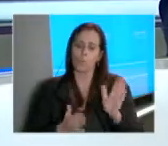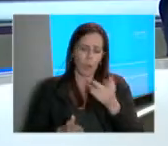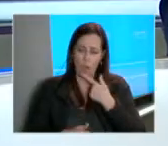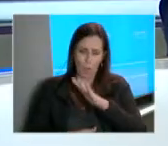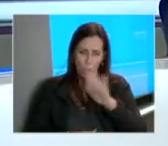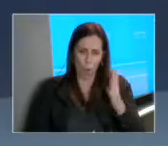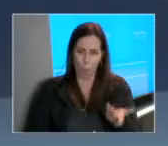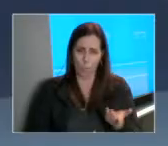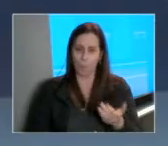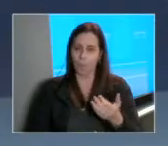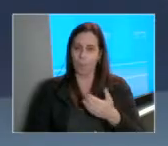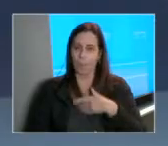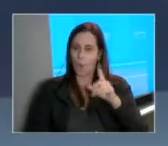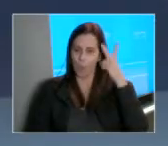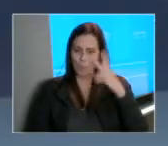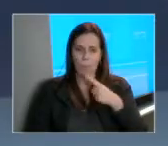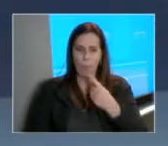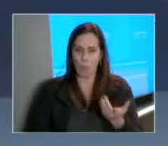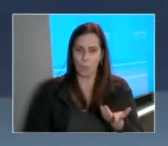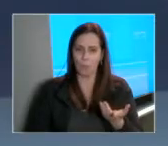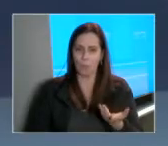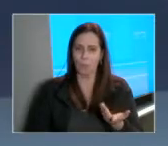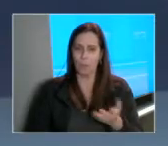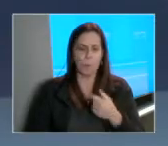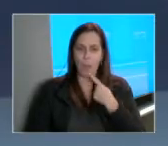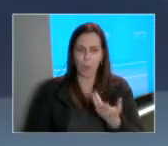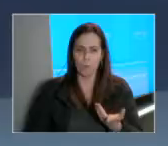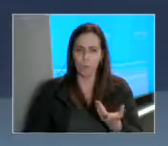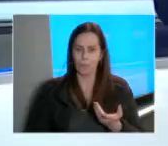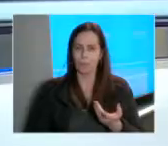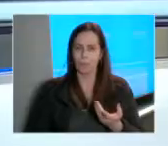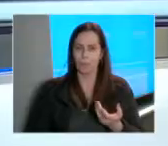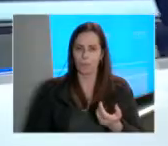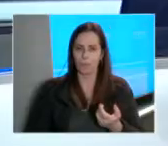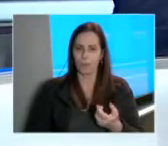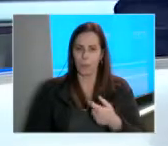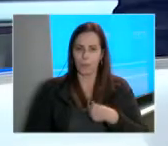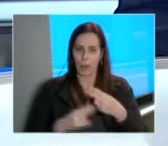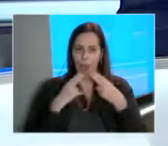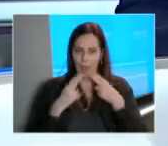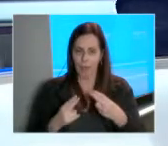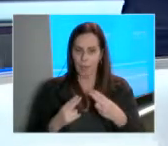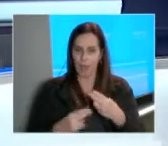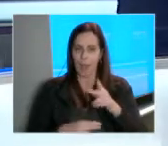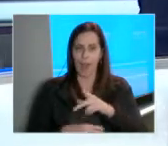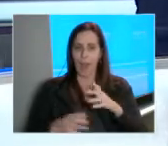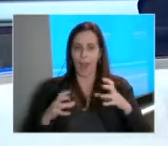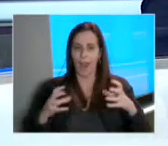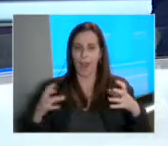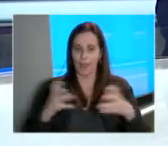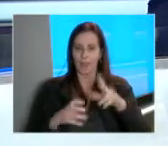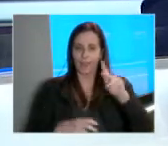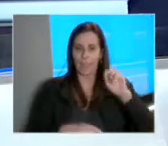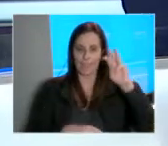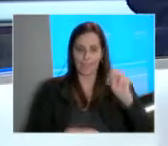התגובות האלו. אני לא מבין מה הם אומרים. בוקי, אני אגיב על קסם ואת תגיבי